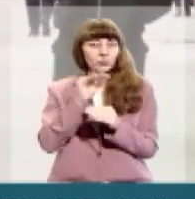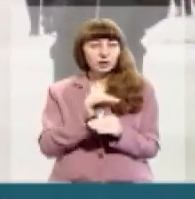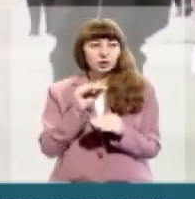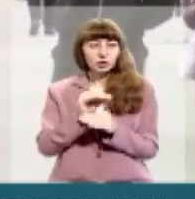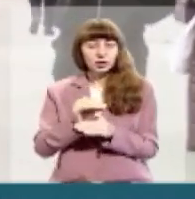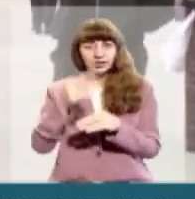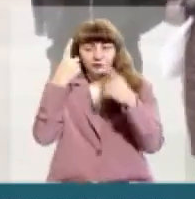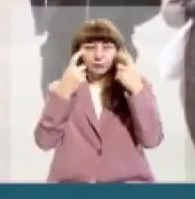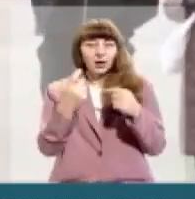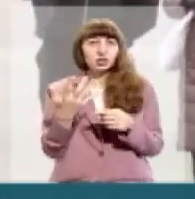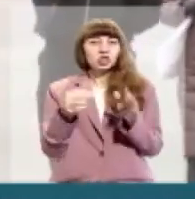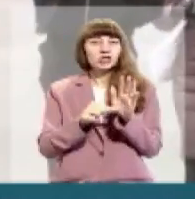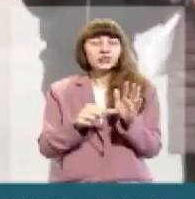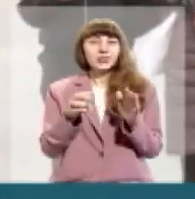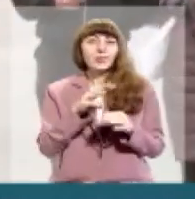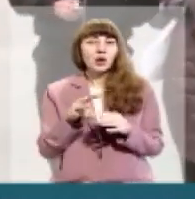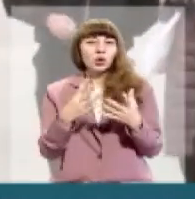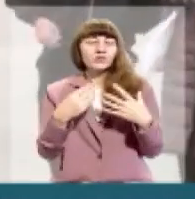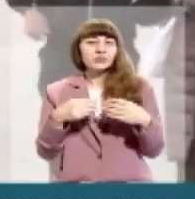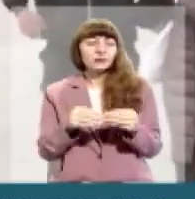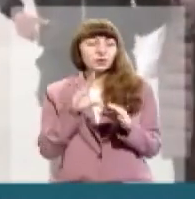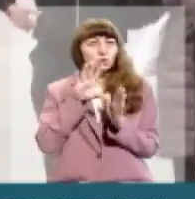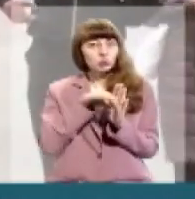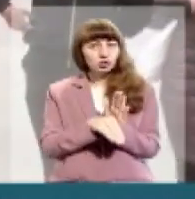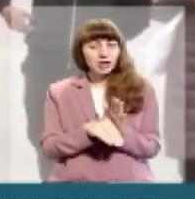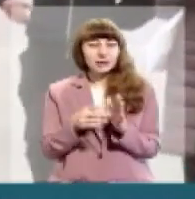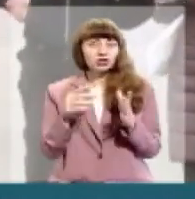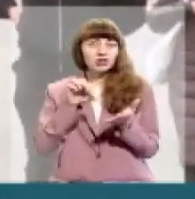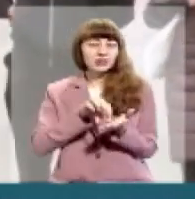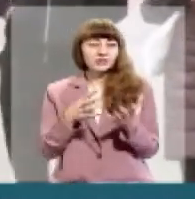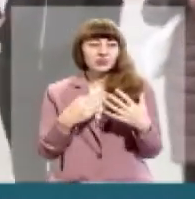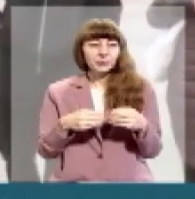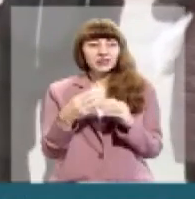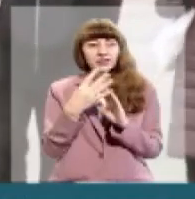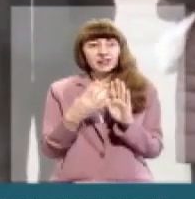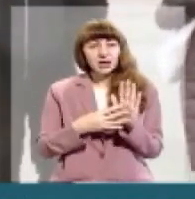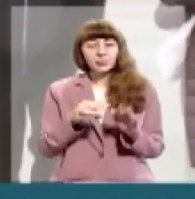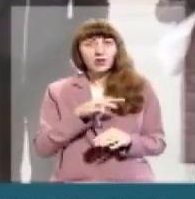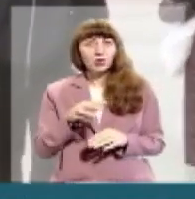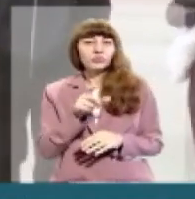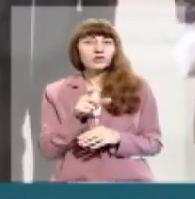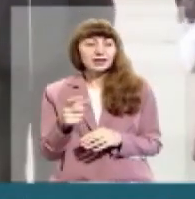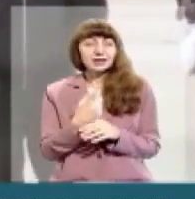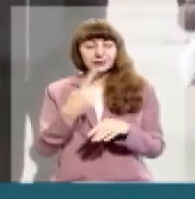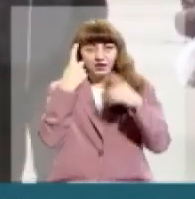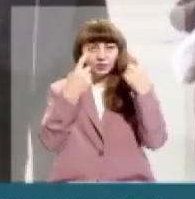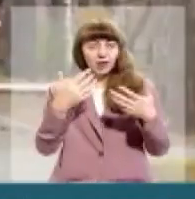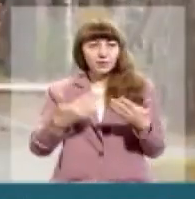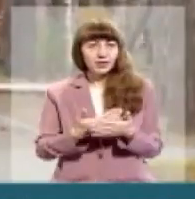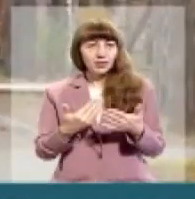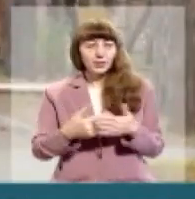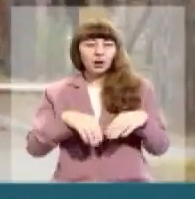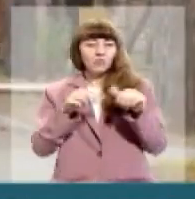шамамен 6 миллион отбасының, олардың жанұя мүшелерімен қосқанда 19 миллион адамның мәліметтері енгізілген. Деректер отбасы мен